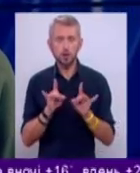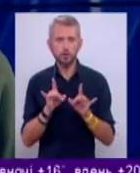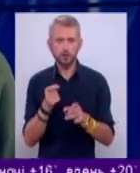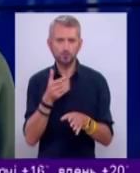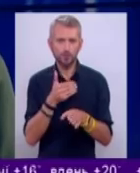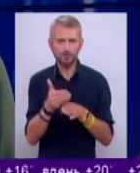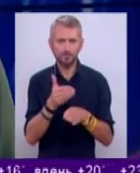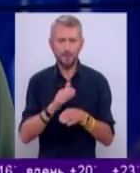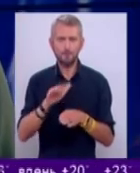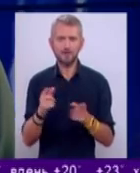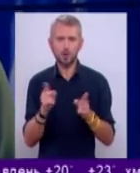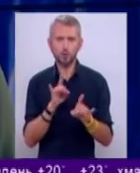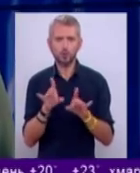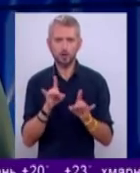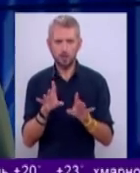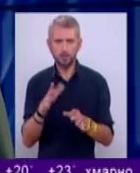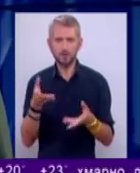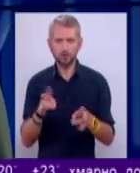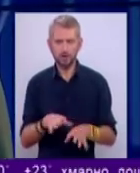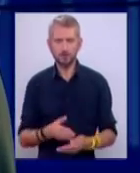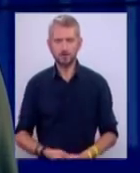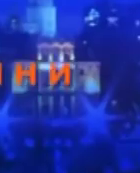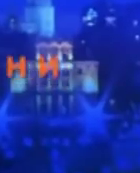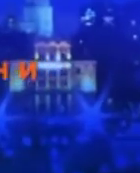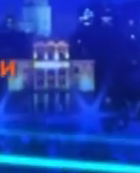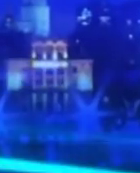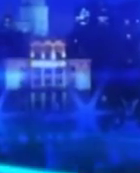розкажемо після короткої реклами. Залишайтеся з нами.